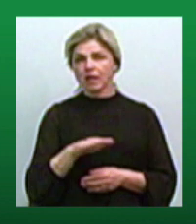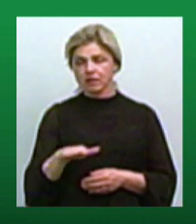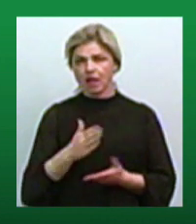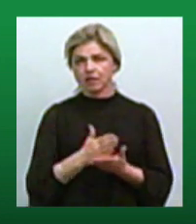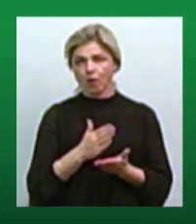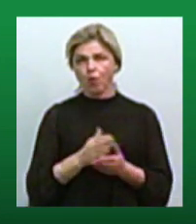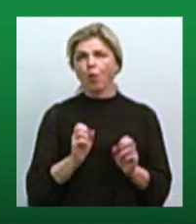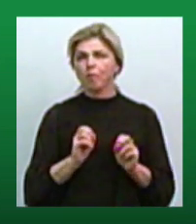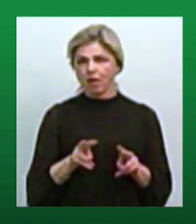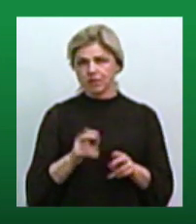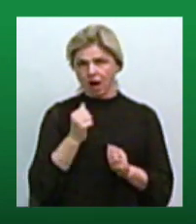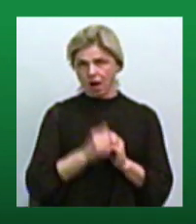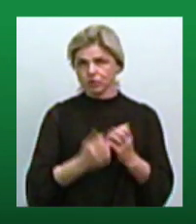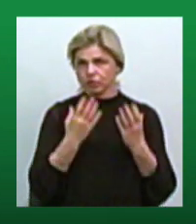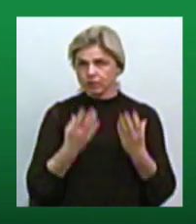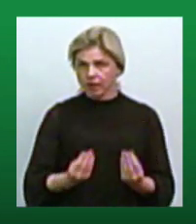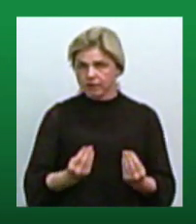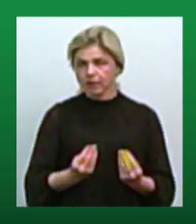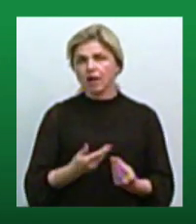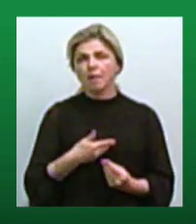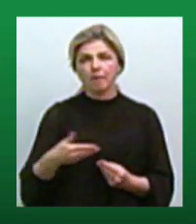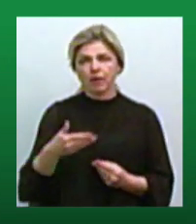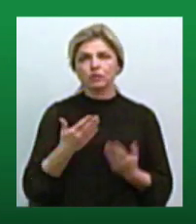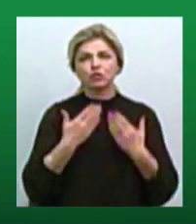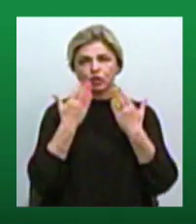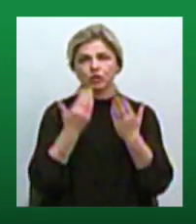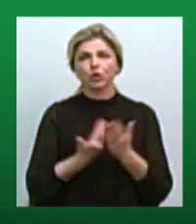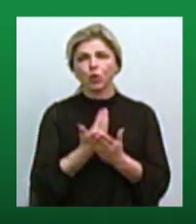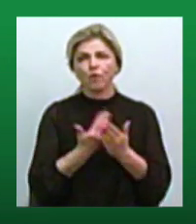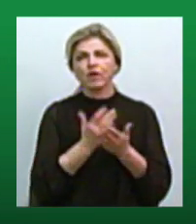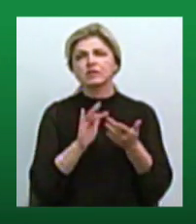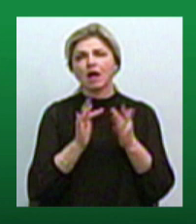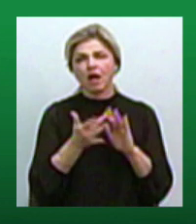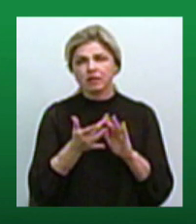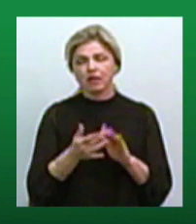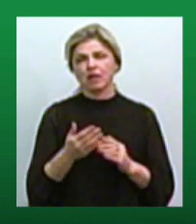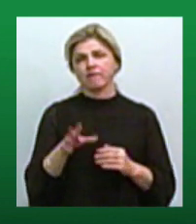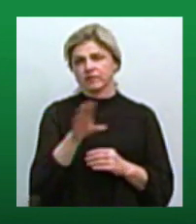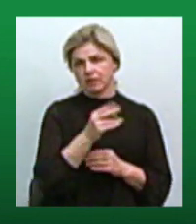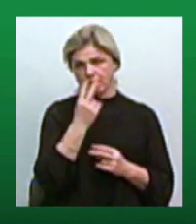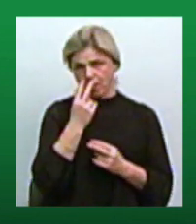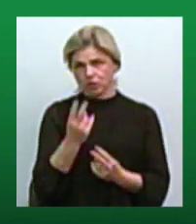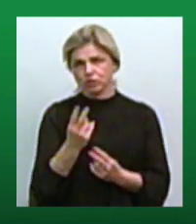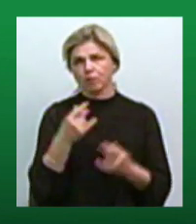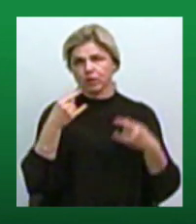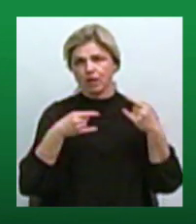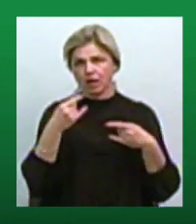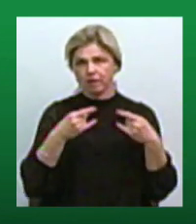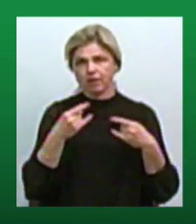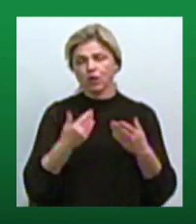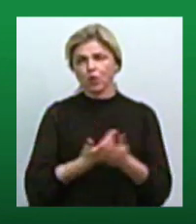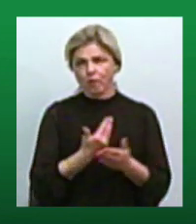небезпеці кожного дня. Ми всі читаємо новостні сайти, ми всі бачимо по телевізору